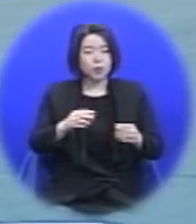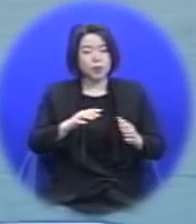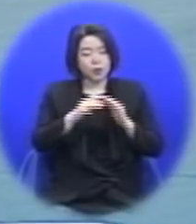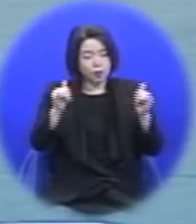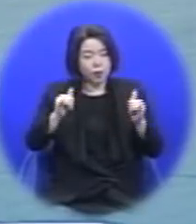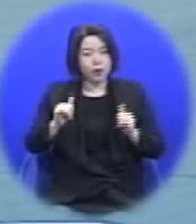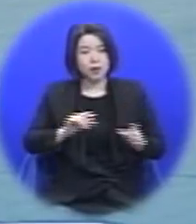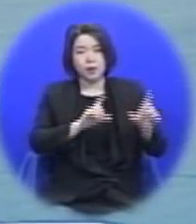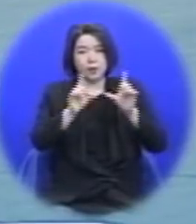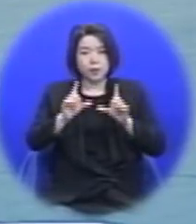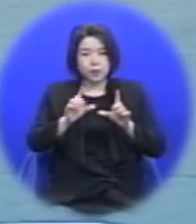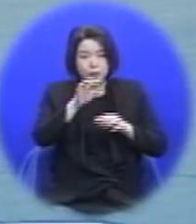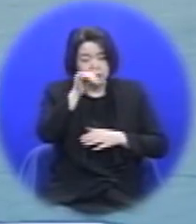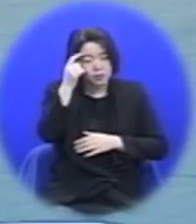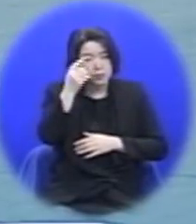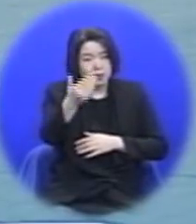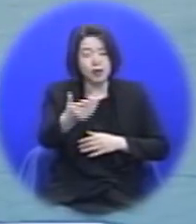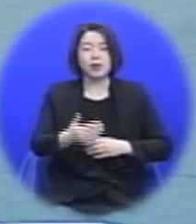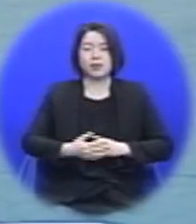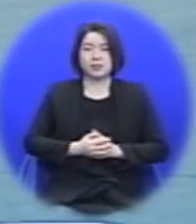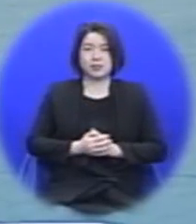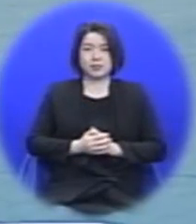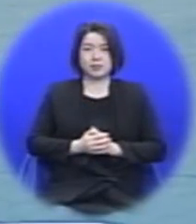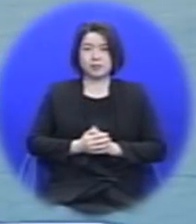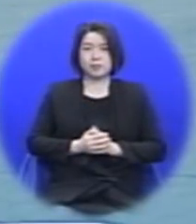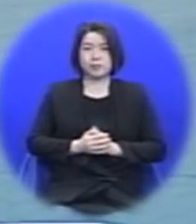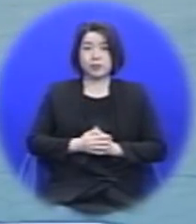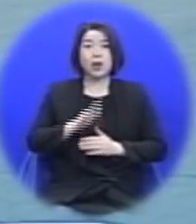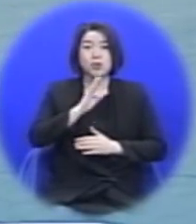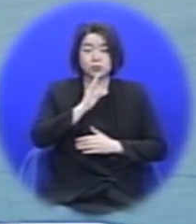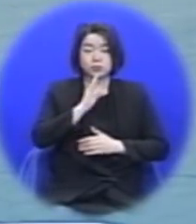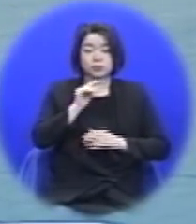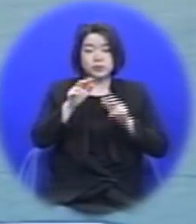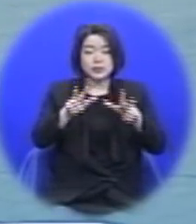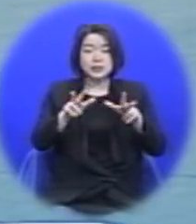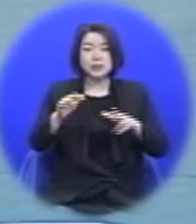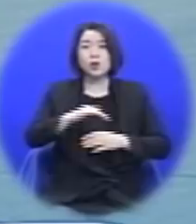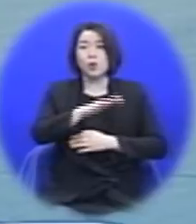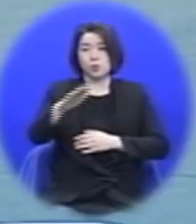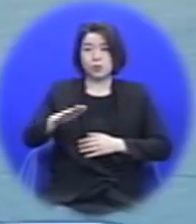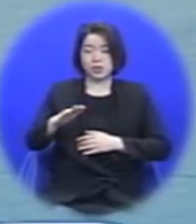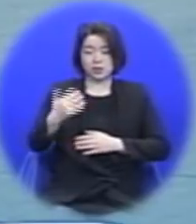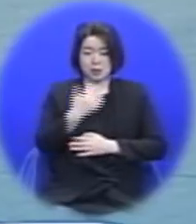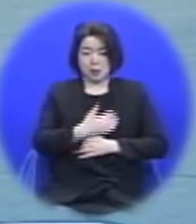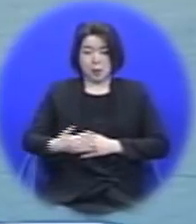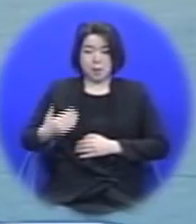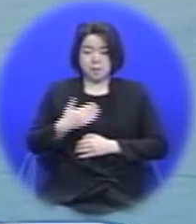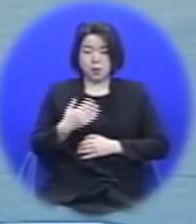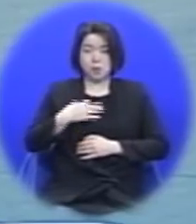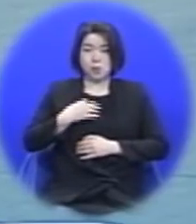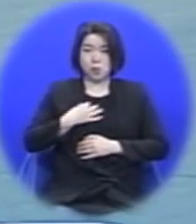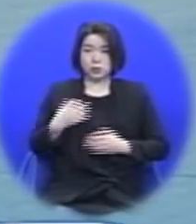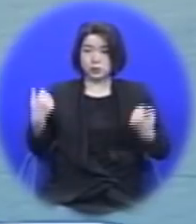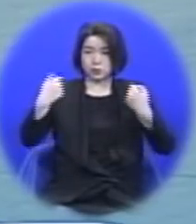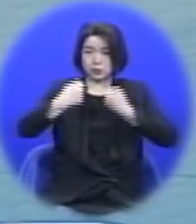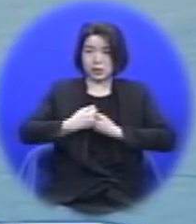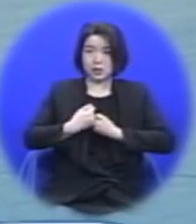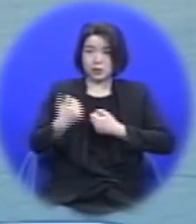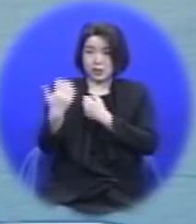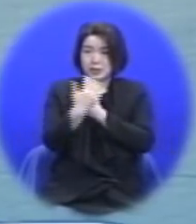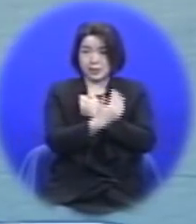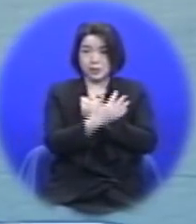몸으로 돌아다닌다는 겁니까? 물론 지금 우리는 우리의 몸을 옷으로 다 가리고